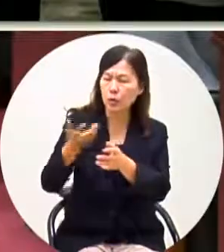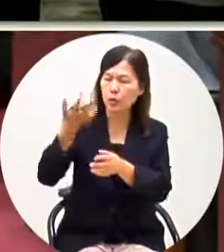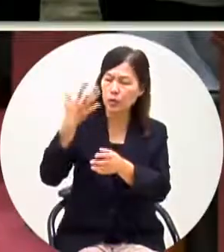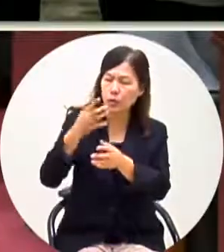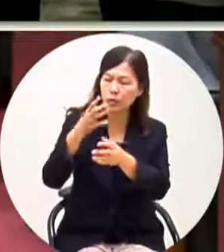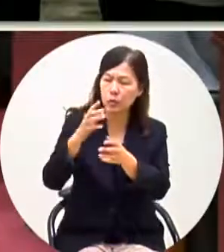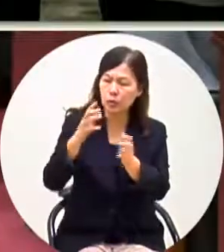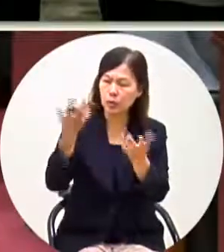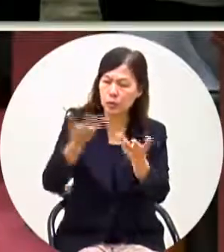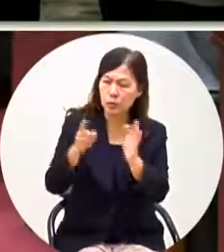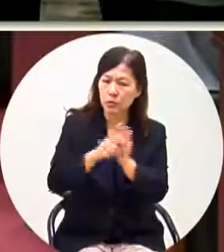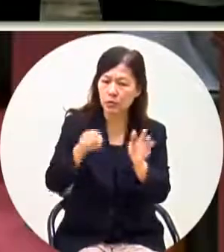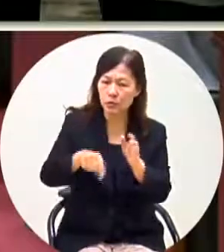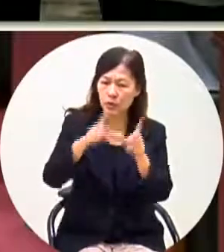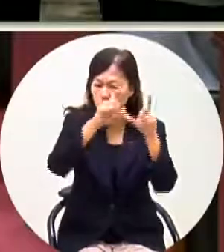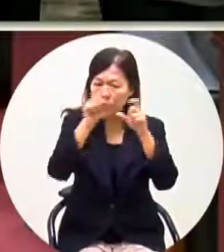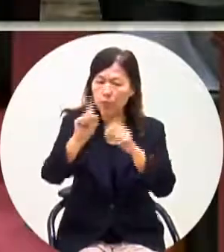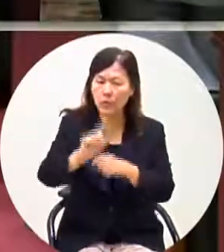片？